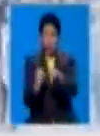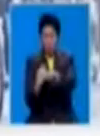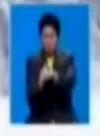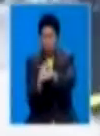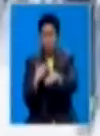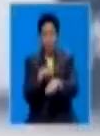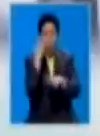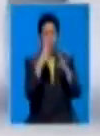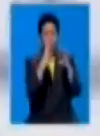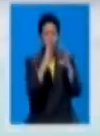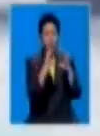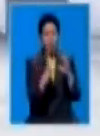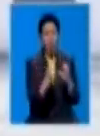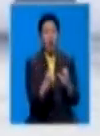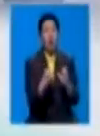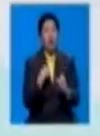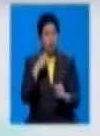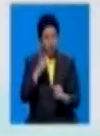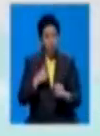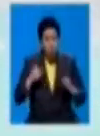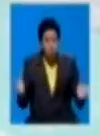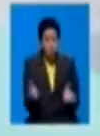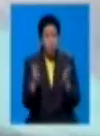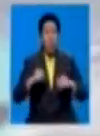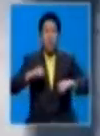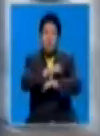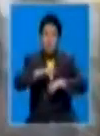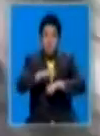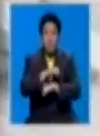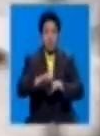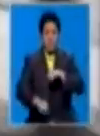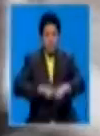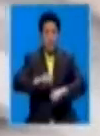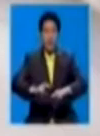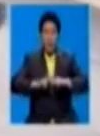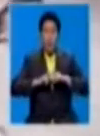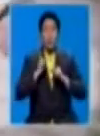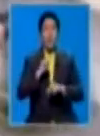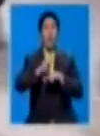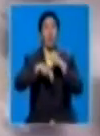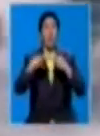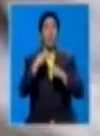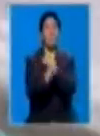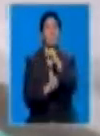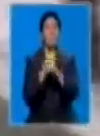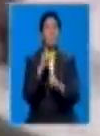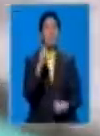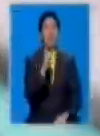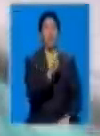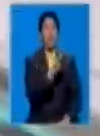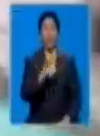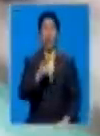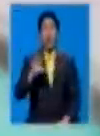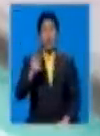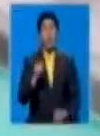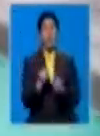รรวมทั้งสนับสนุนการท่องเที่ยวการออกกำลังกายแล้วก็เป็นของขวัญปีใหม่2558ให้กับประชาชนด้วย